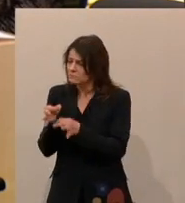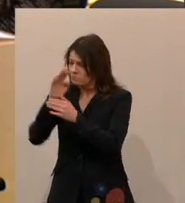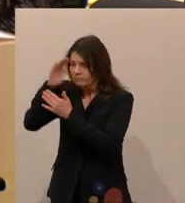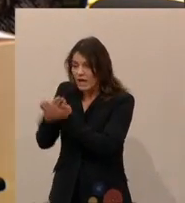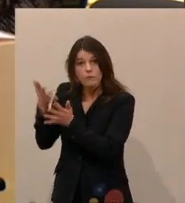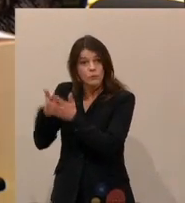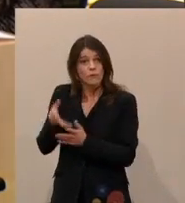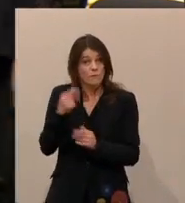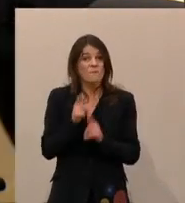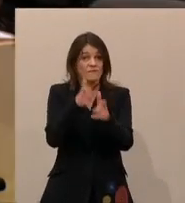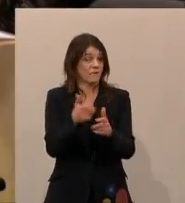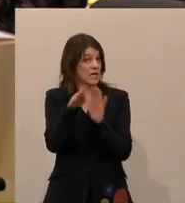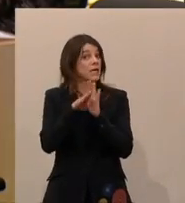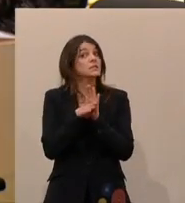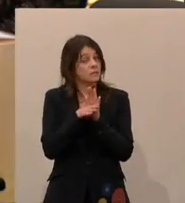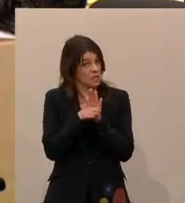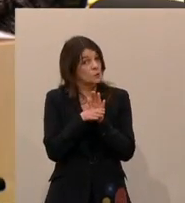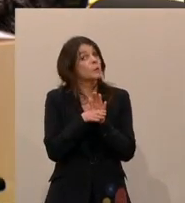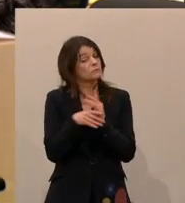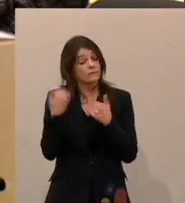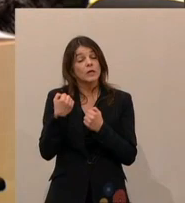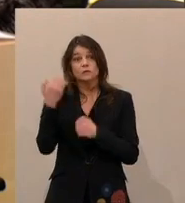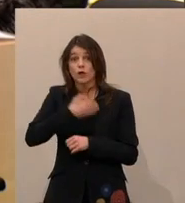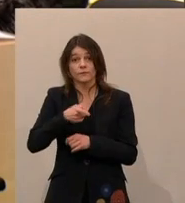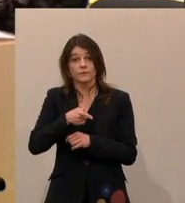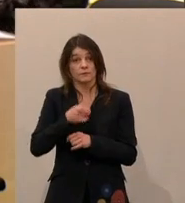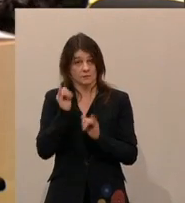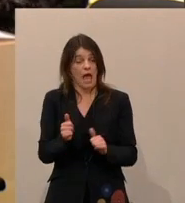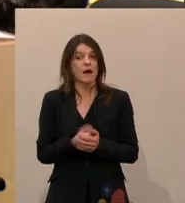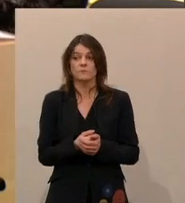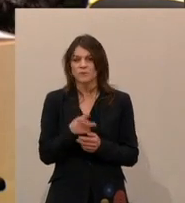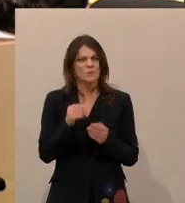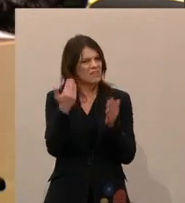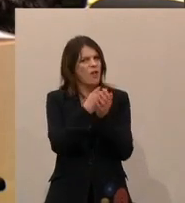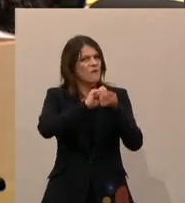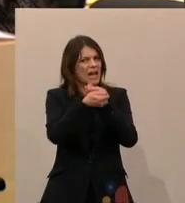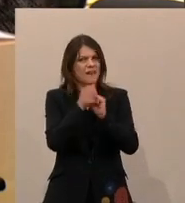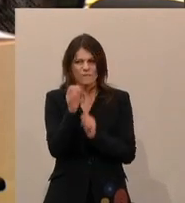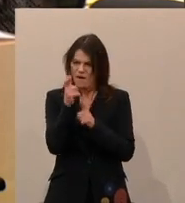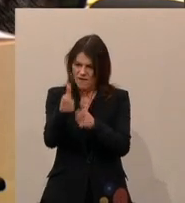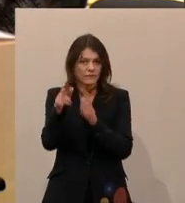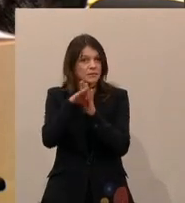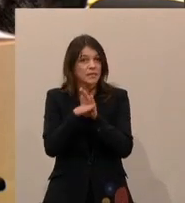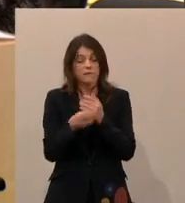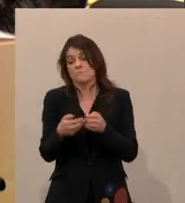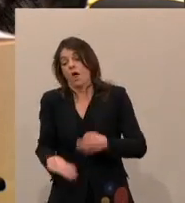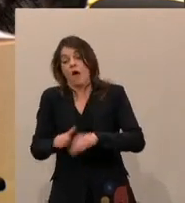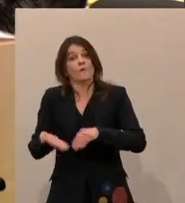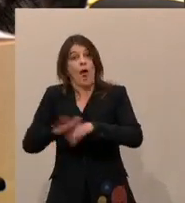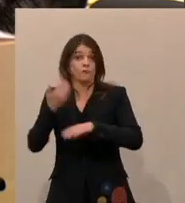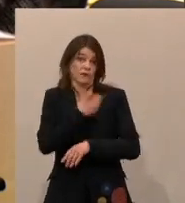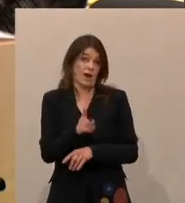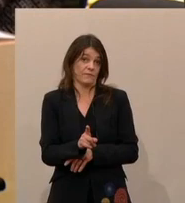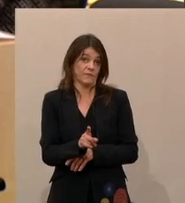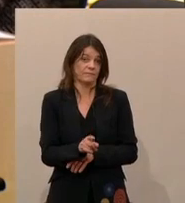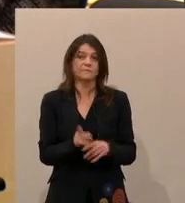im Waffengesetz eine sehr, sehr strenge ist und dass wir mit der Novelle zum Waffengesetz diese sogar noch weiter